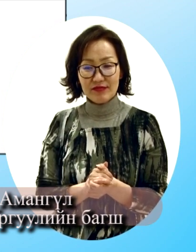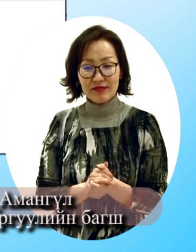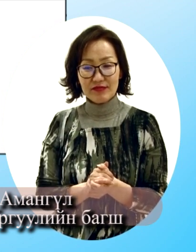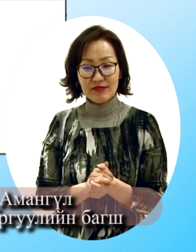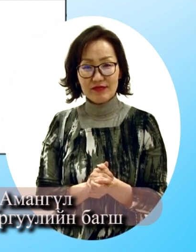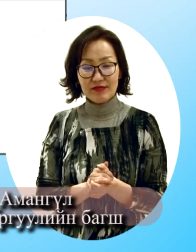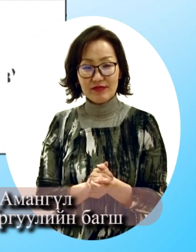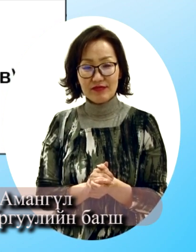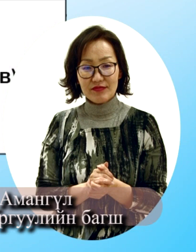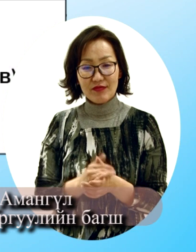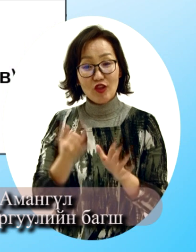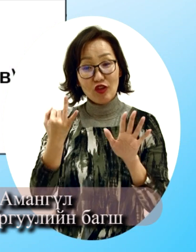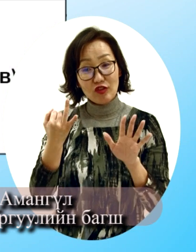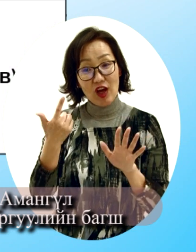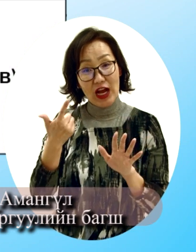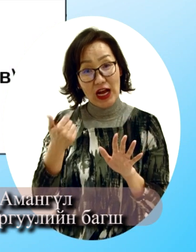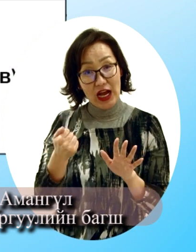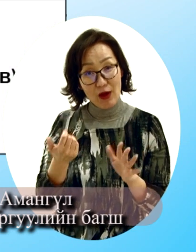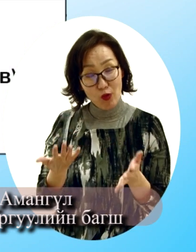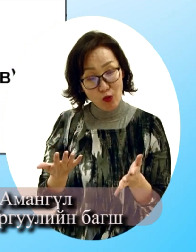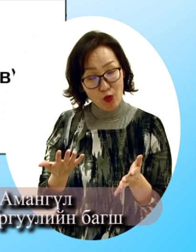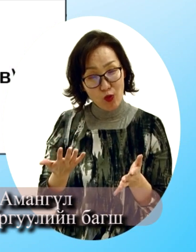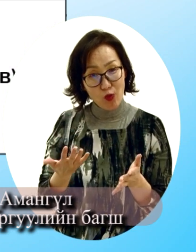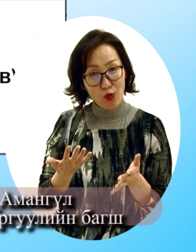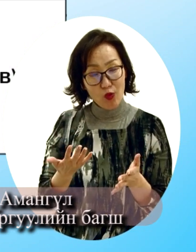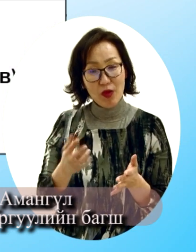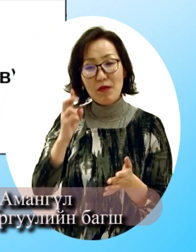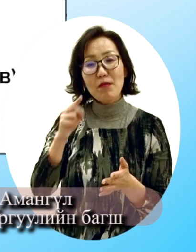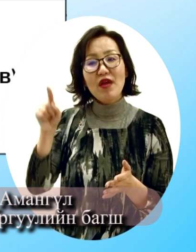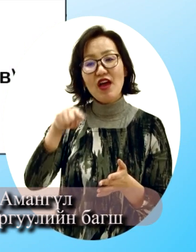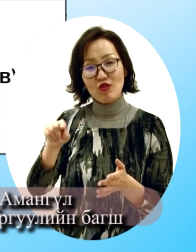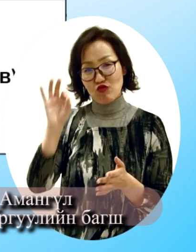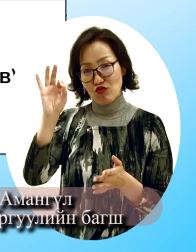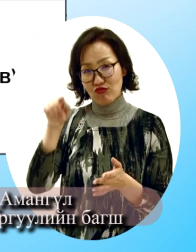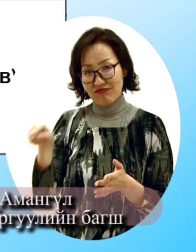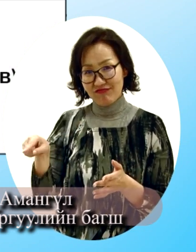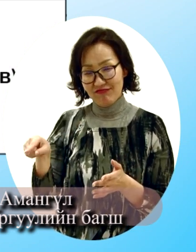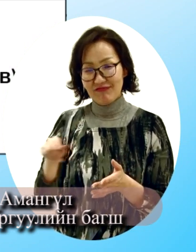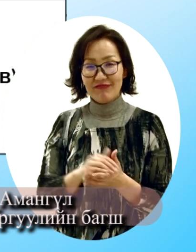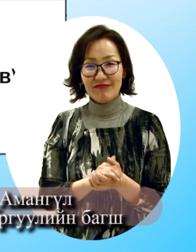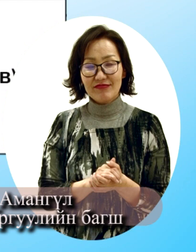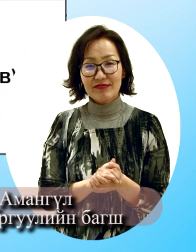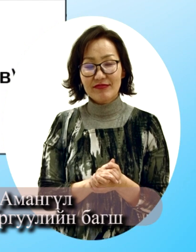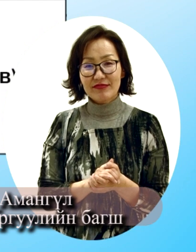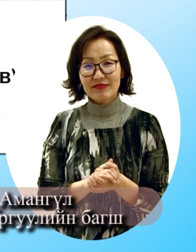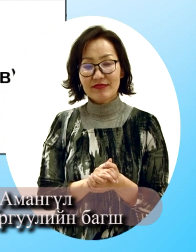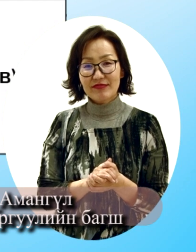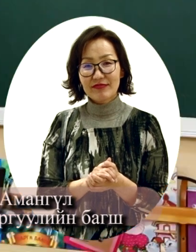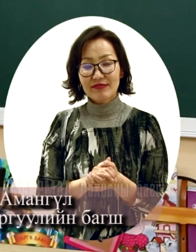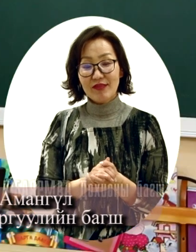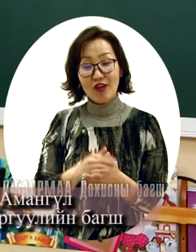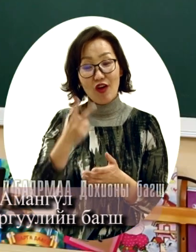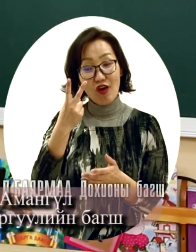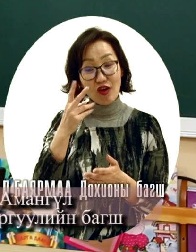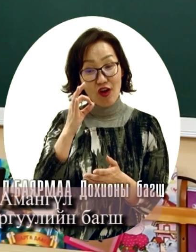Олай болса, жауабы Big actor, yarny, bees, or awaken,